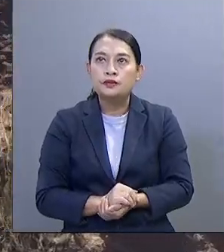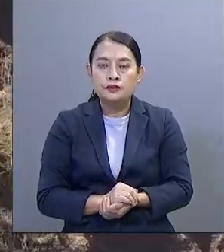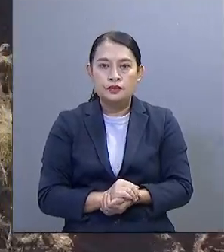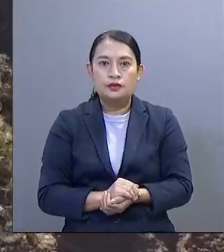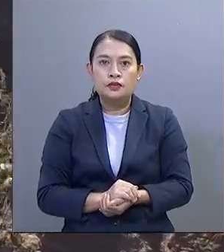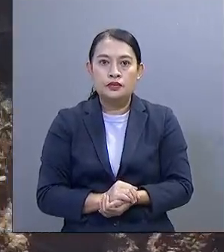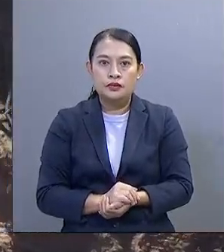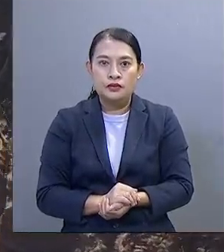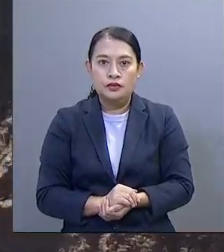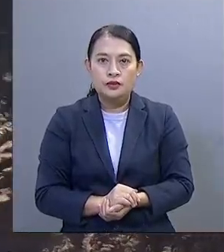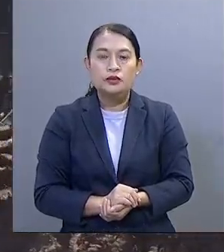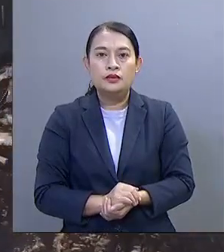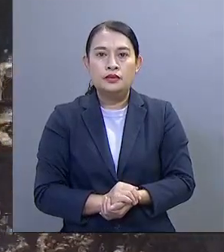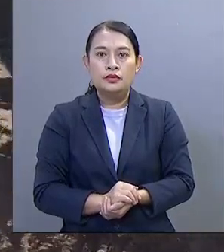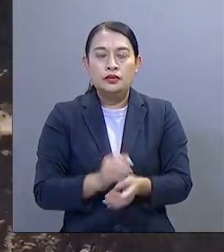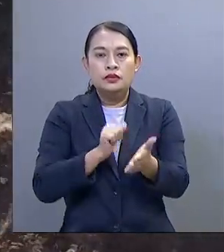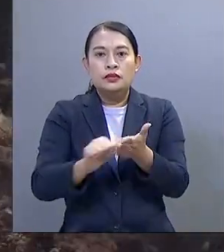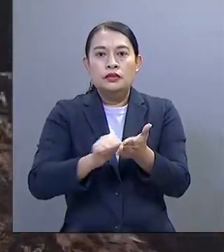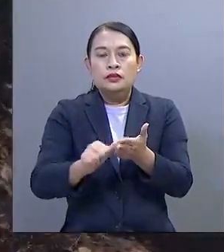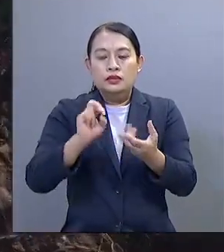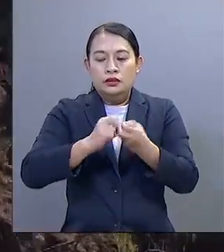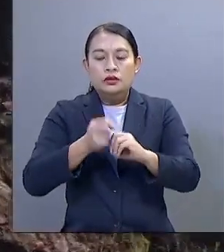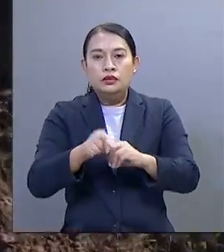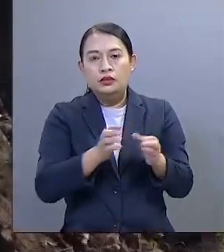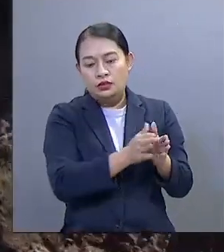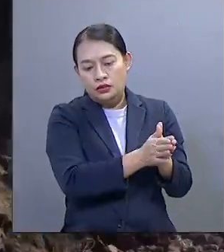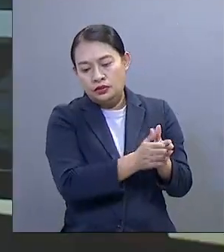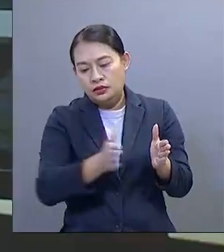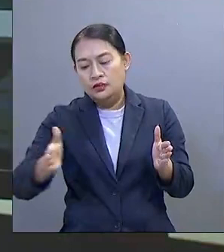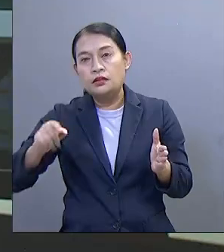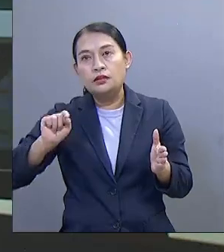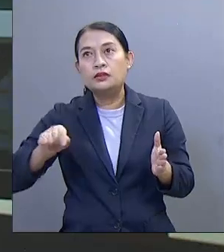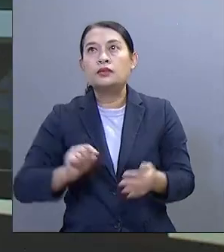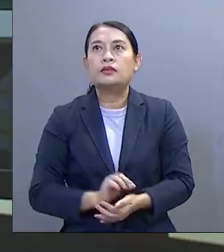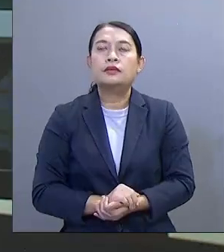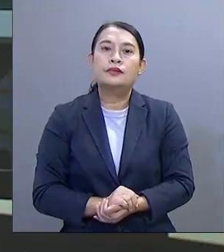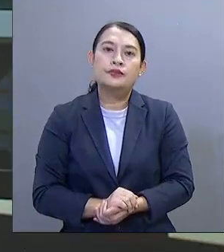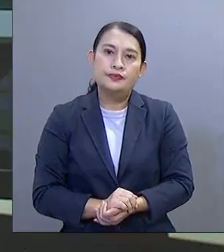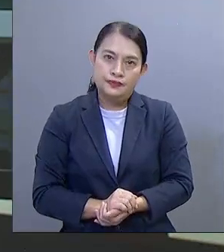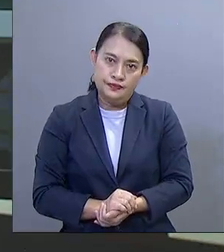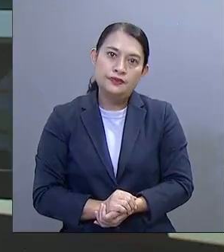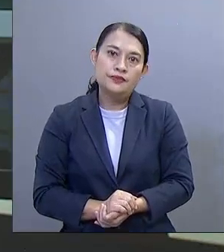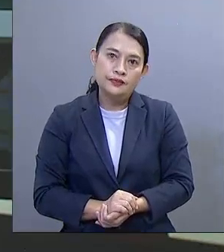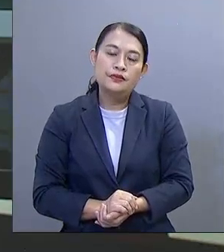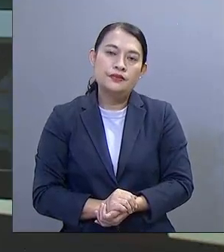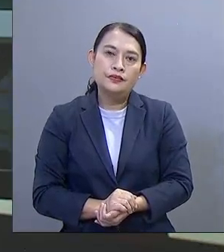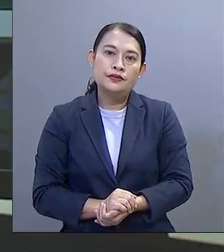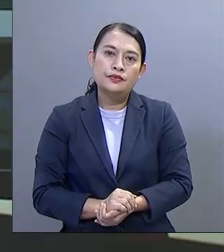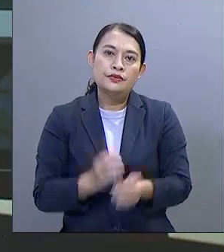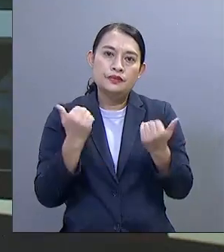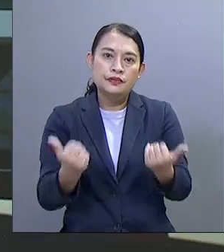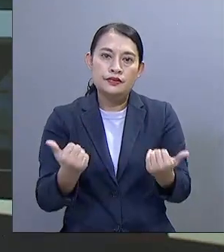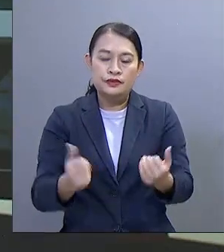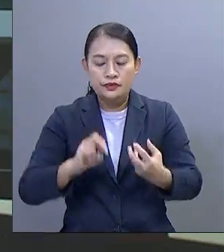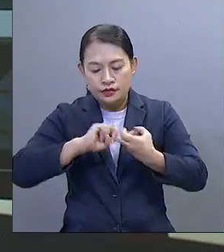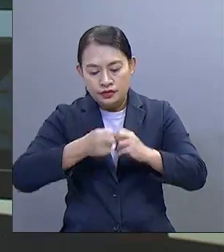เรื่องนี้ต้องแก้ไขยปญหากันระยะยาว ยาวยาวจริง แต่ว่ตอนนี้ความเด ๆมน